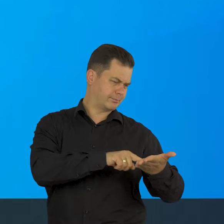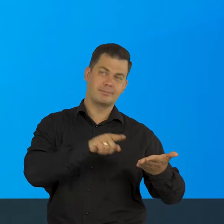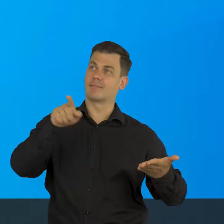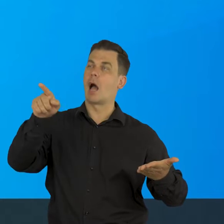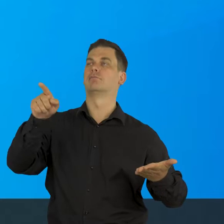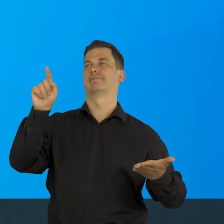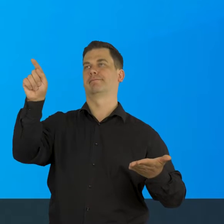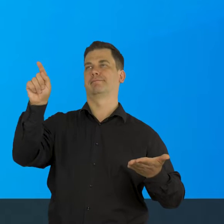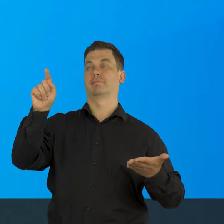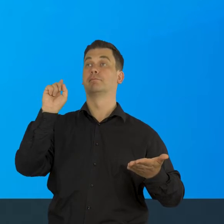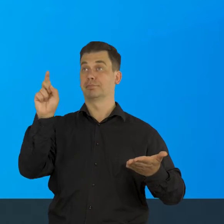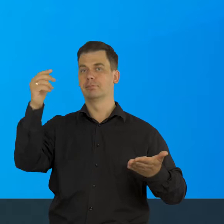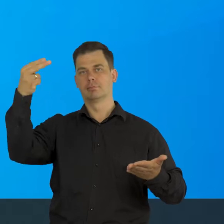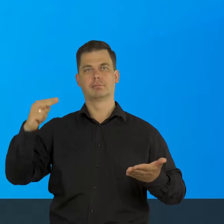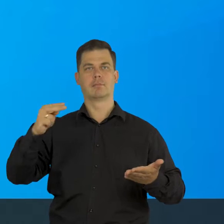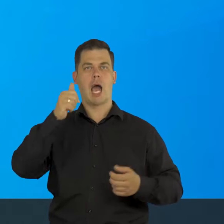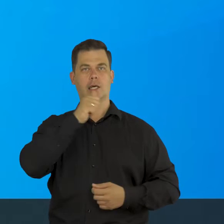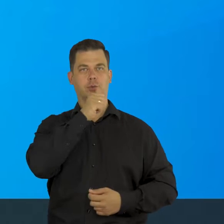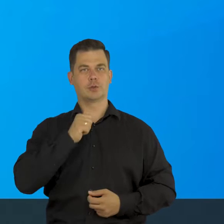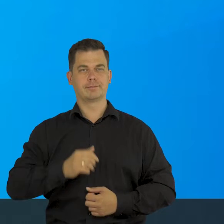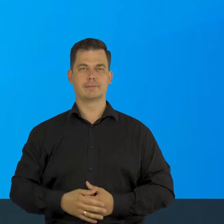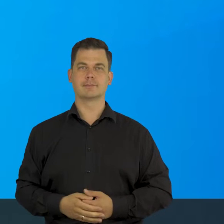odczytaną z naklejki i wpisz hasło.